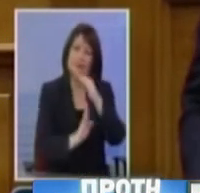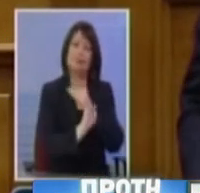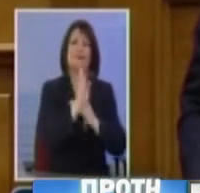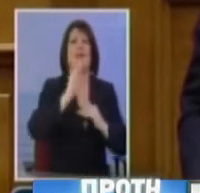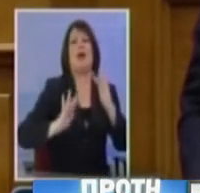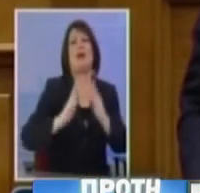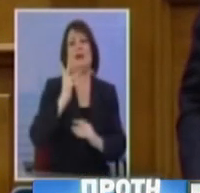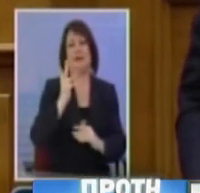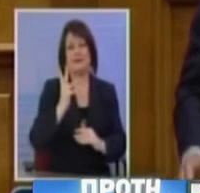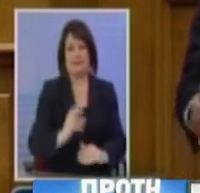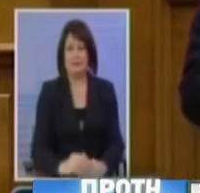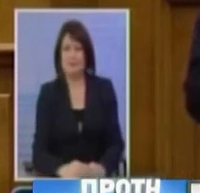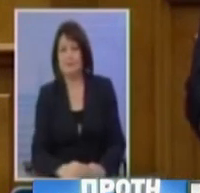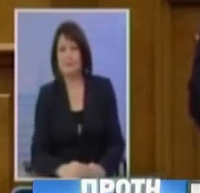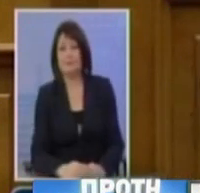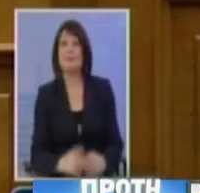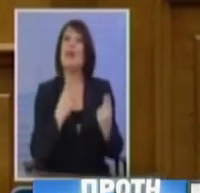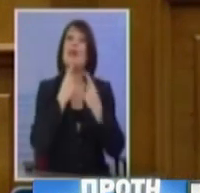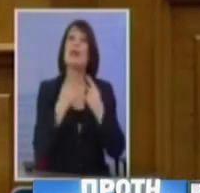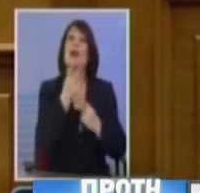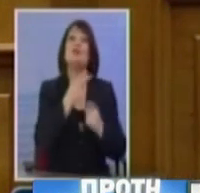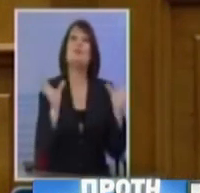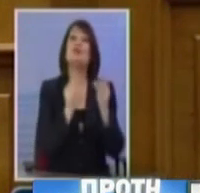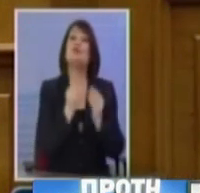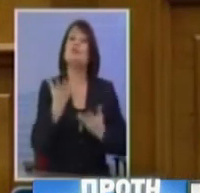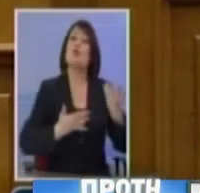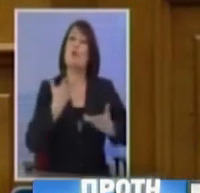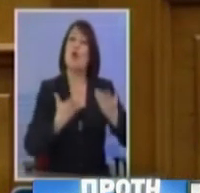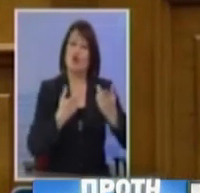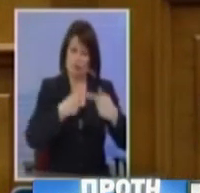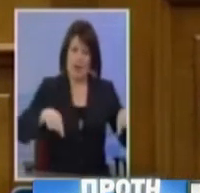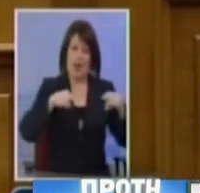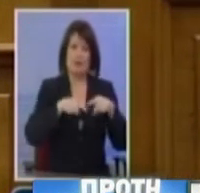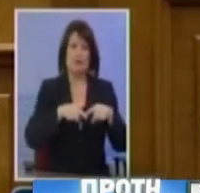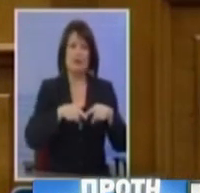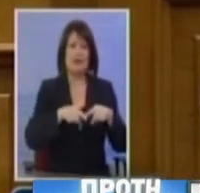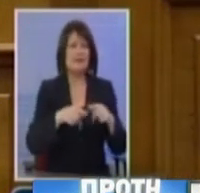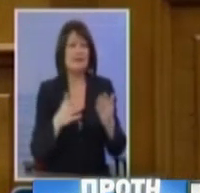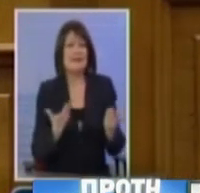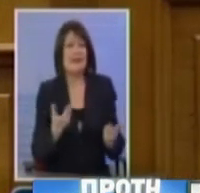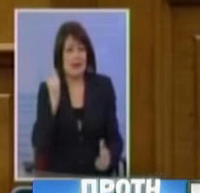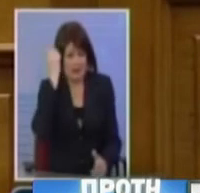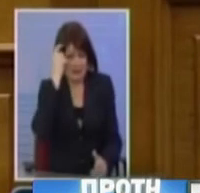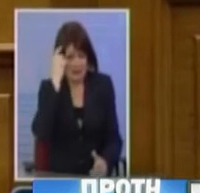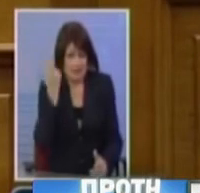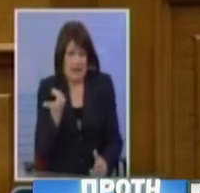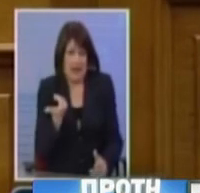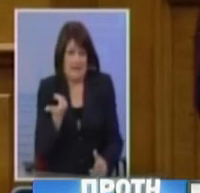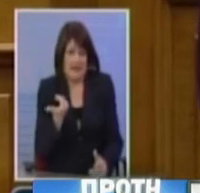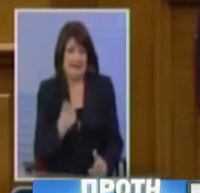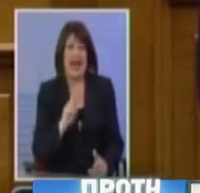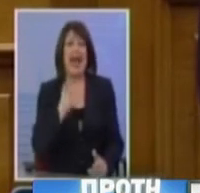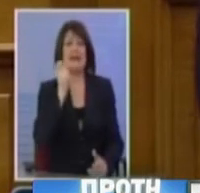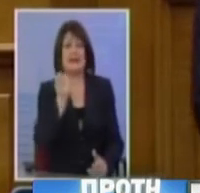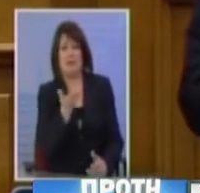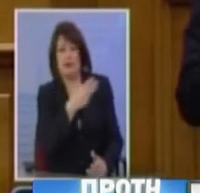Ο κύριος Δένδιας κάλεσε επίσης το ΣΥΡΙΖΑ να εξηγήσει τι ακριβώς προτείνει για το μεταναστευτικό, για το οποίο λέει απίστευτα